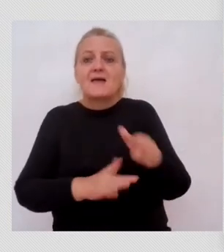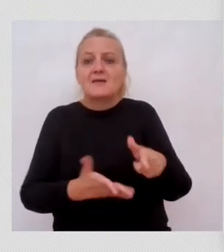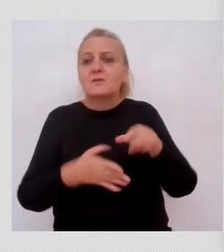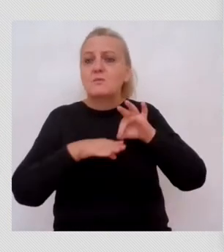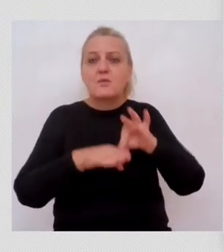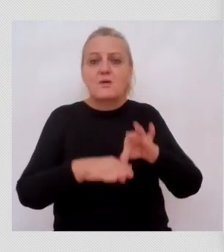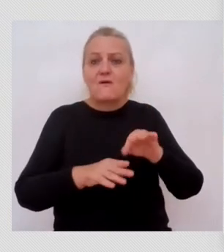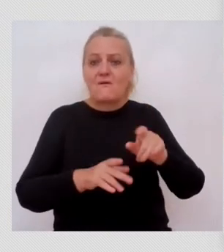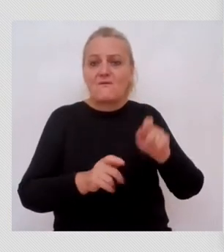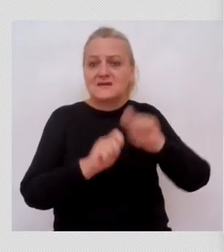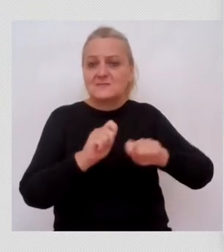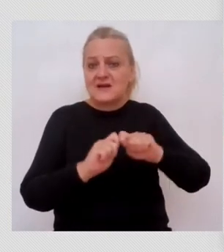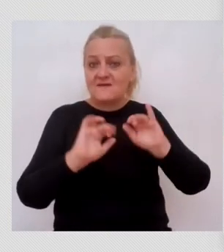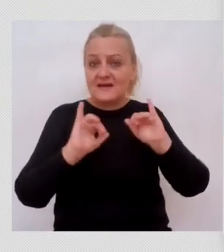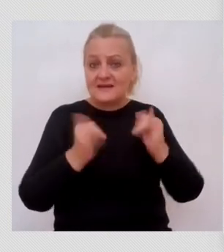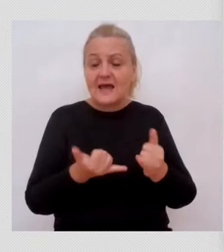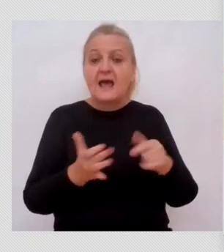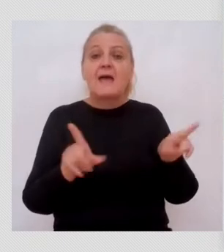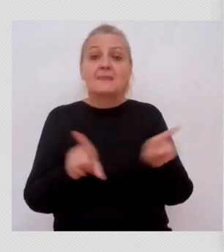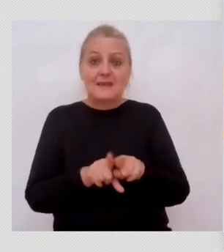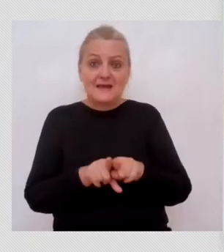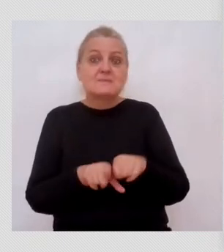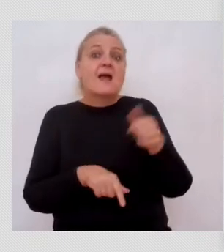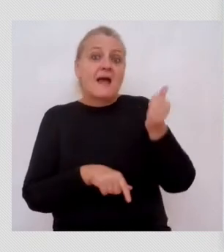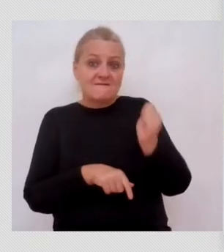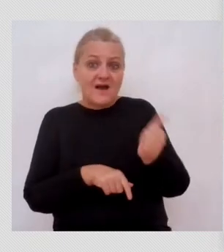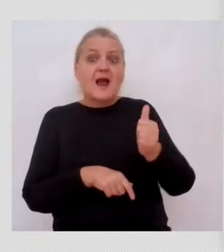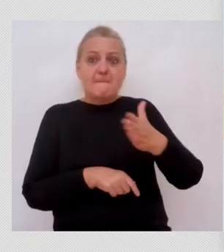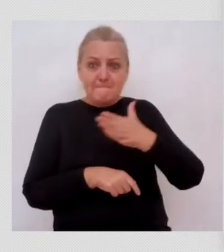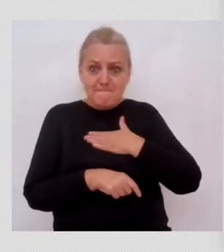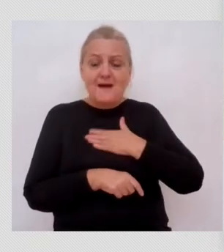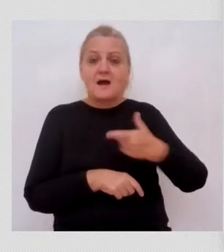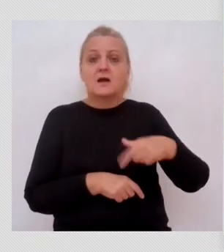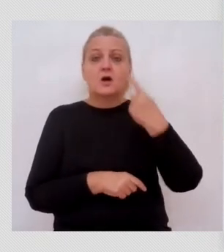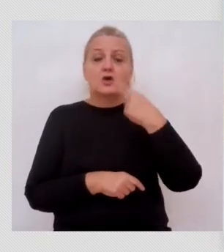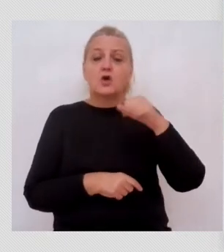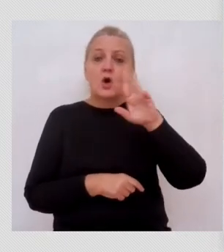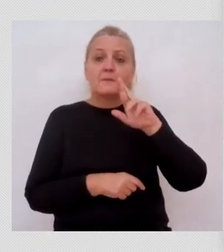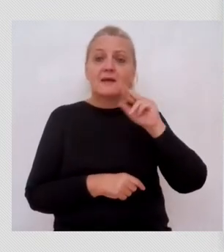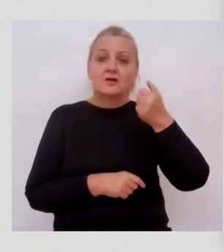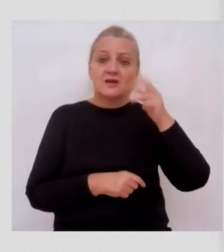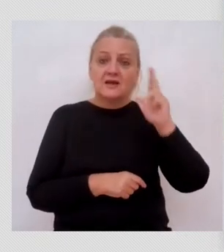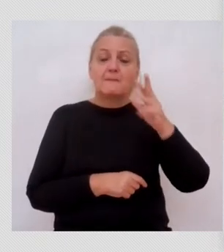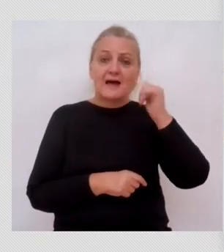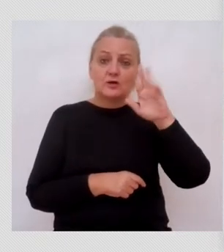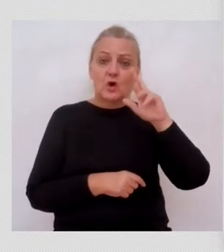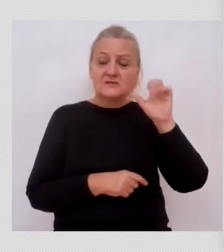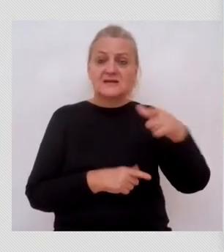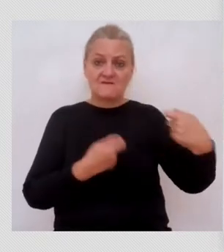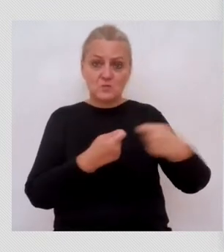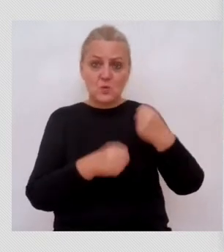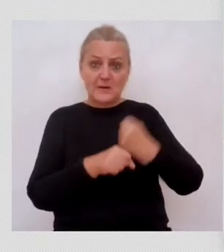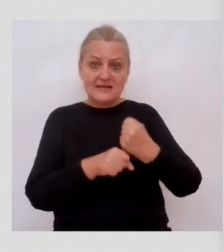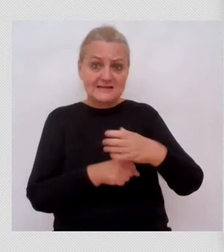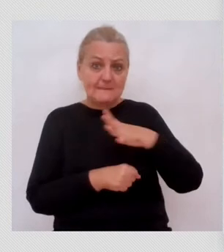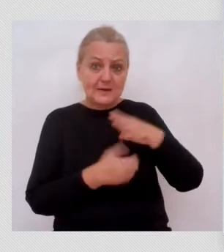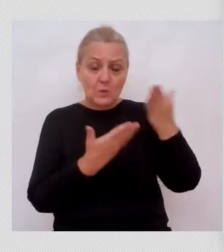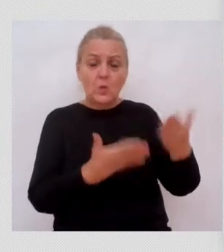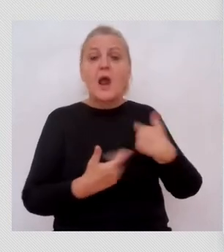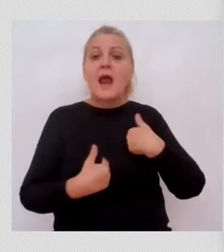przeprowadzić, ale tych specjalistów mamy. Jest chociażby Dominik Batorski, z którym współpracowaliśmy, a poza tym